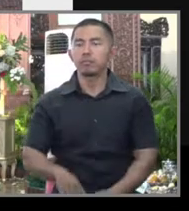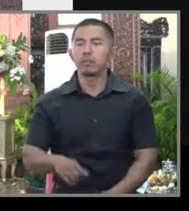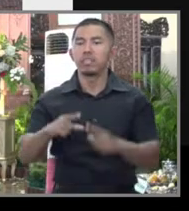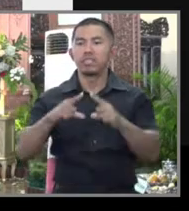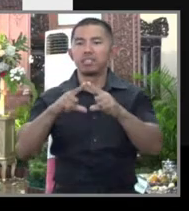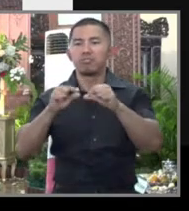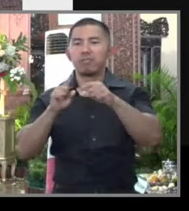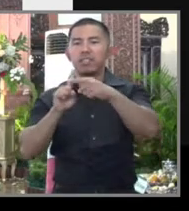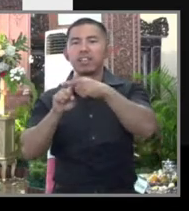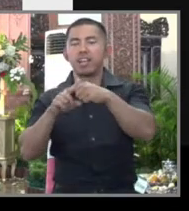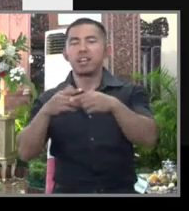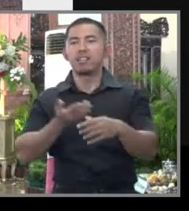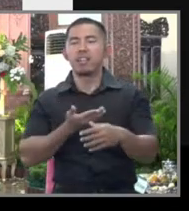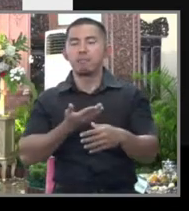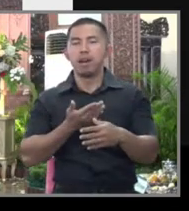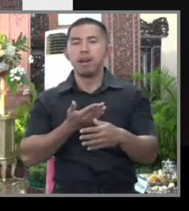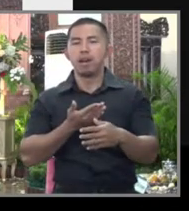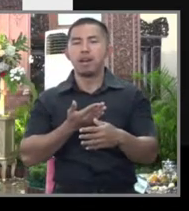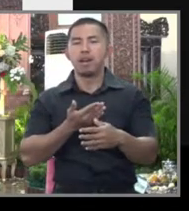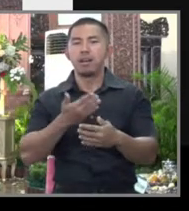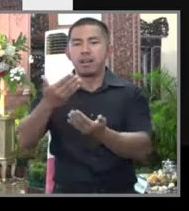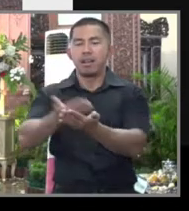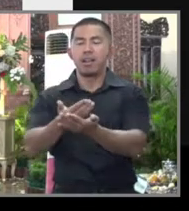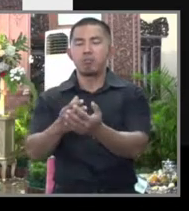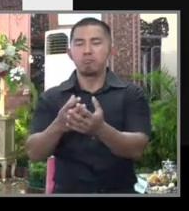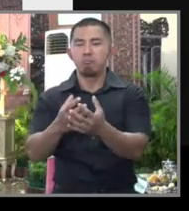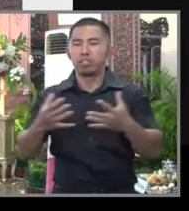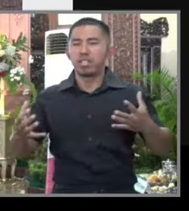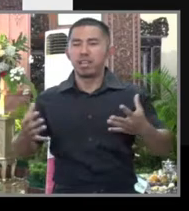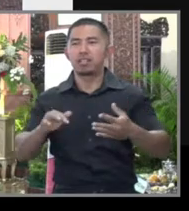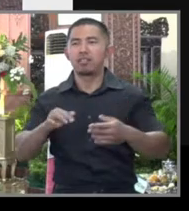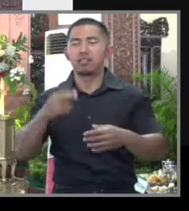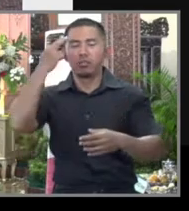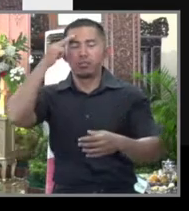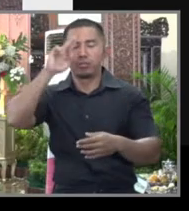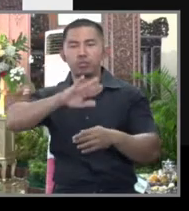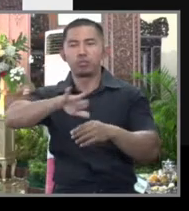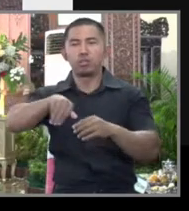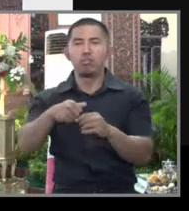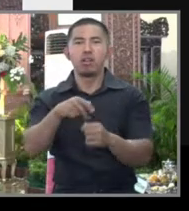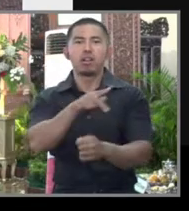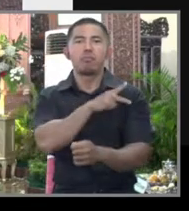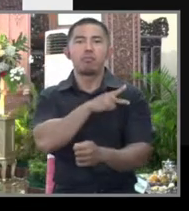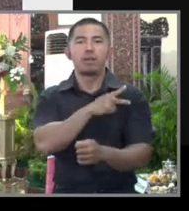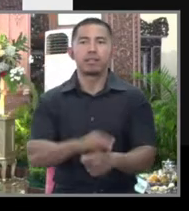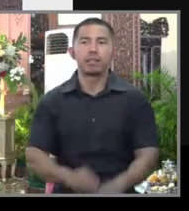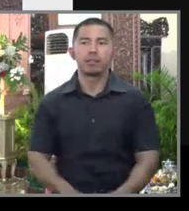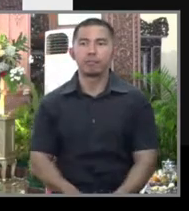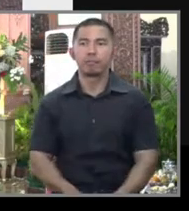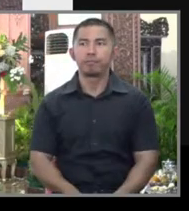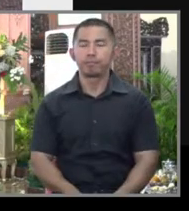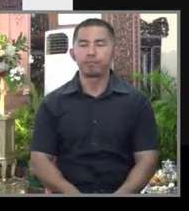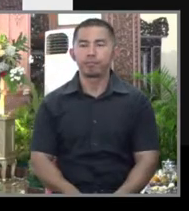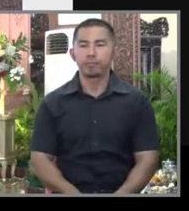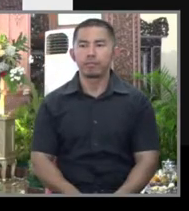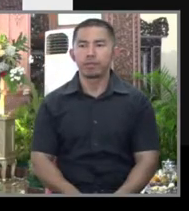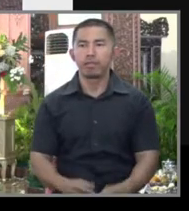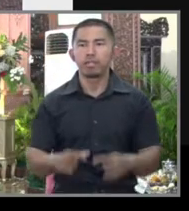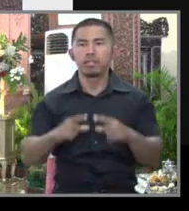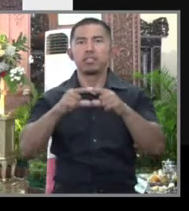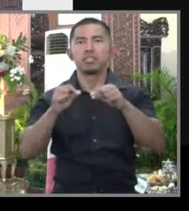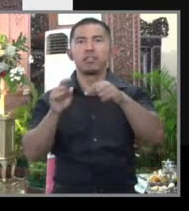Tengah mendapat porsi lebih banyak lagi dan kita bagi seluruh kabupaten di wilayah Jawa